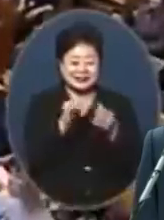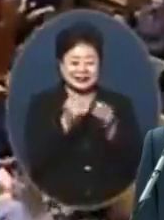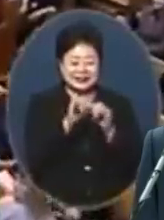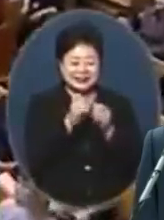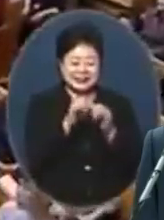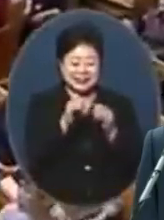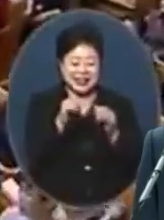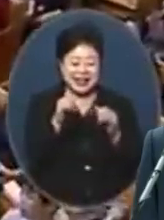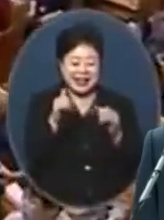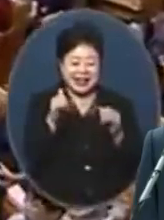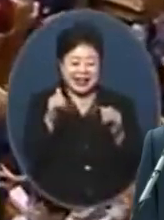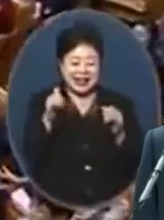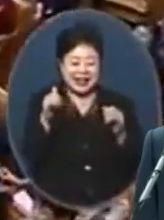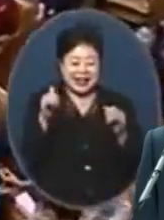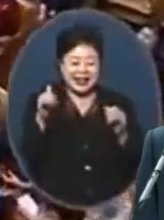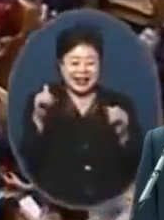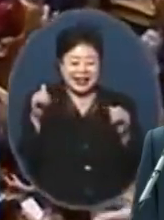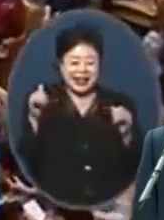사랑하는